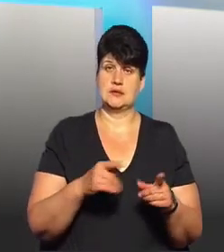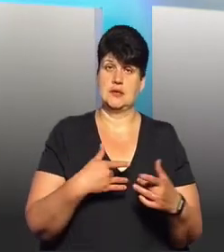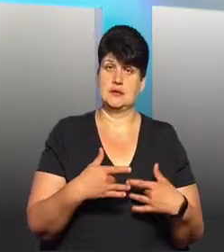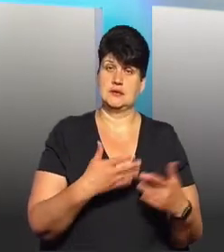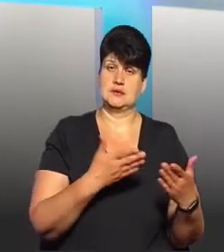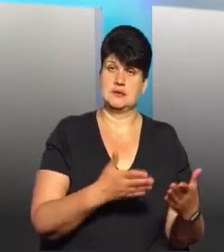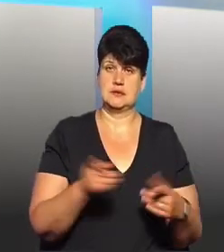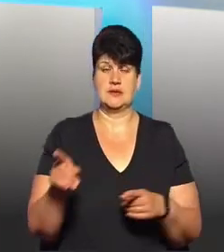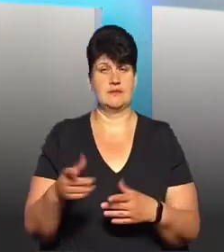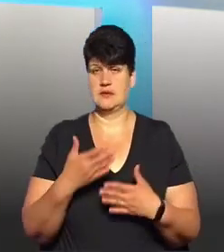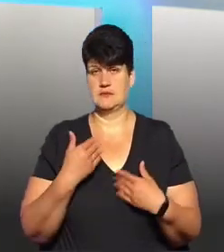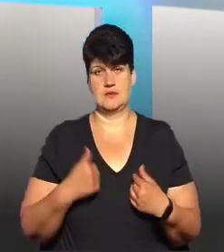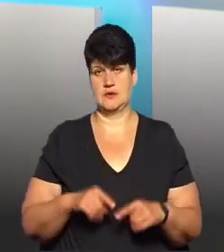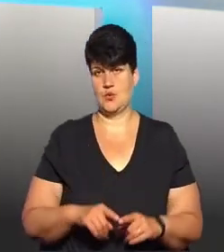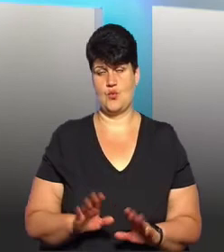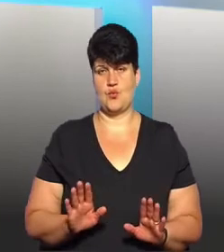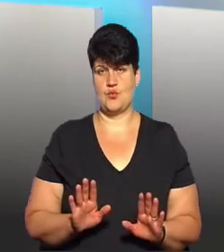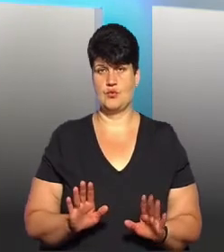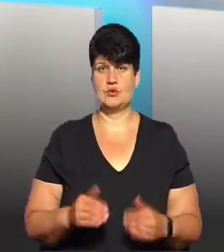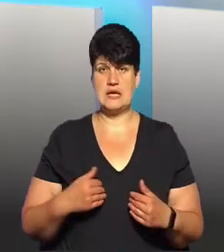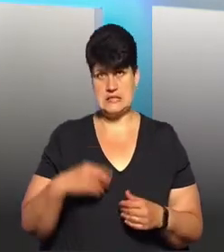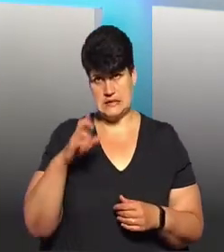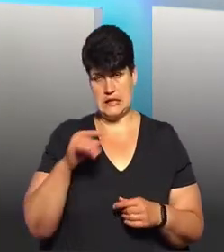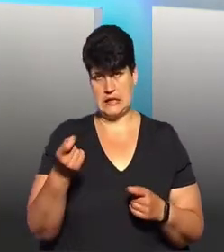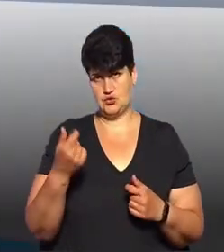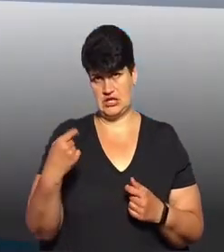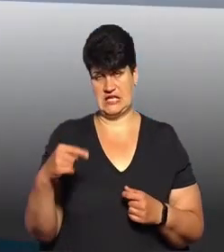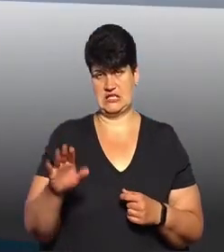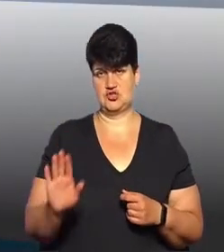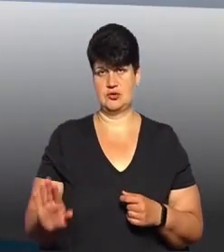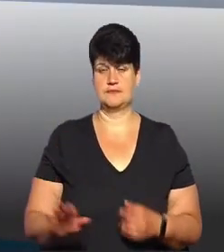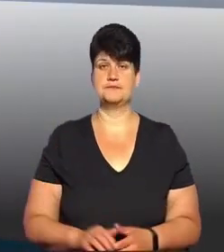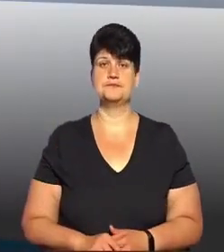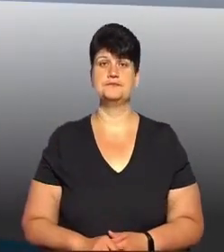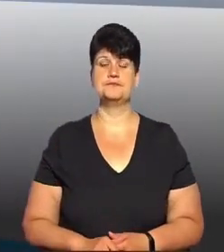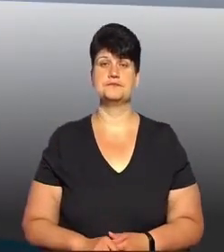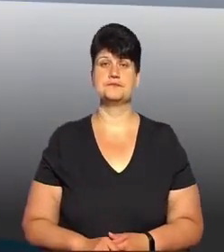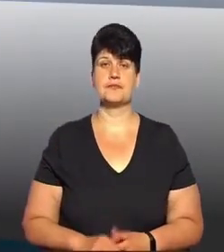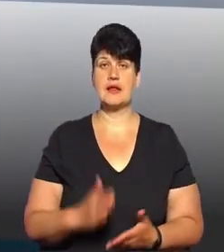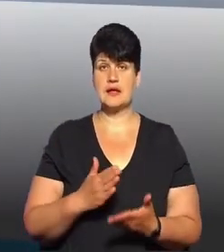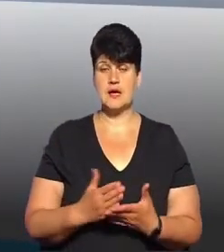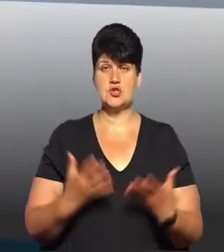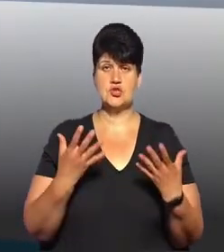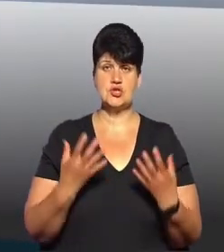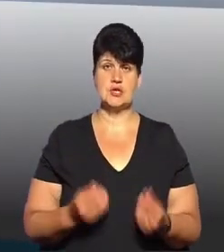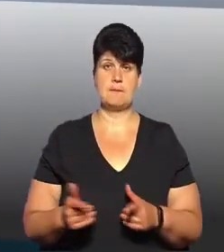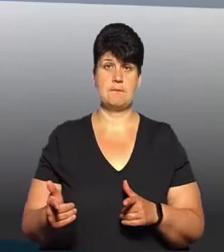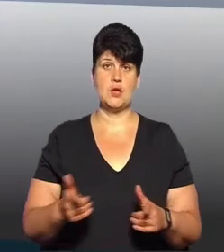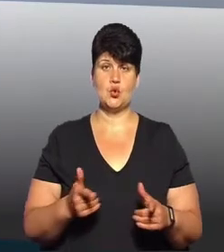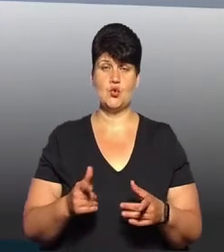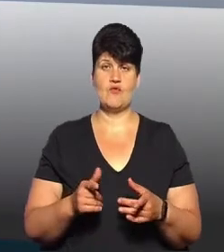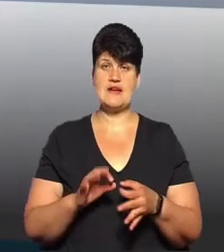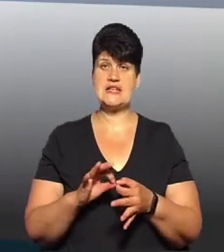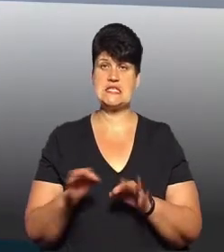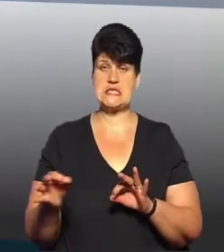такого. Ну, здається, у нас країна трошки інша. Я ще от підготував таку цитату, не цитату,